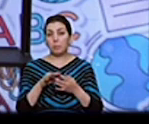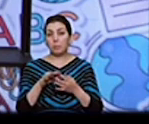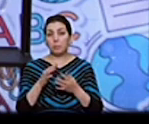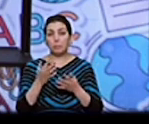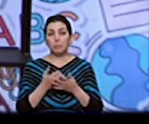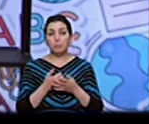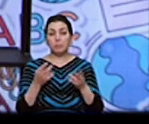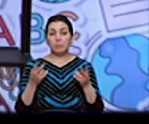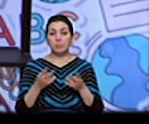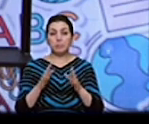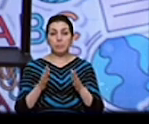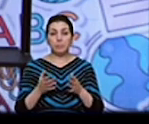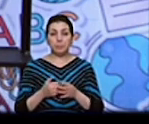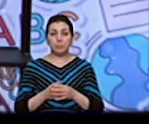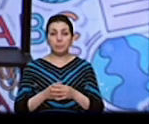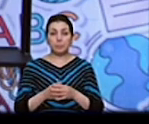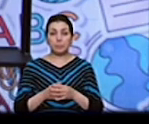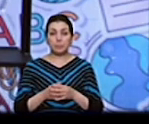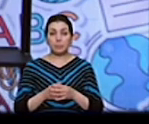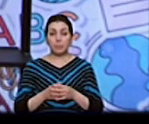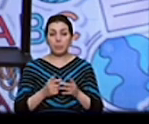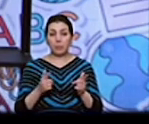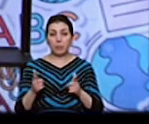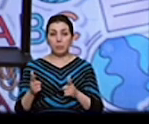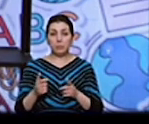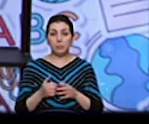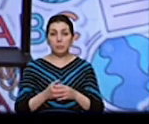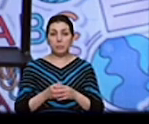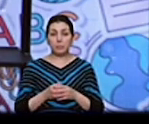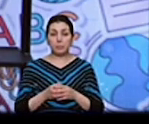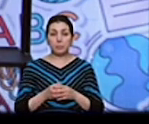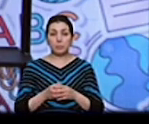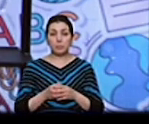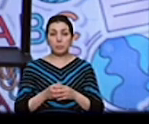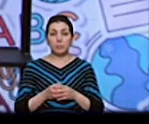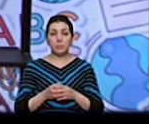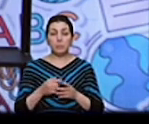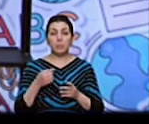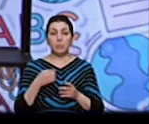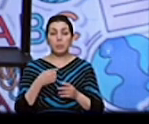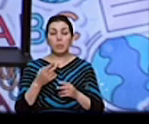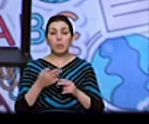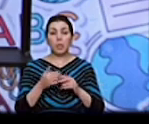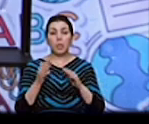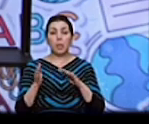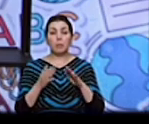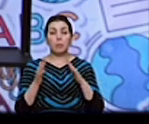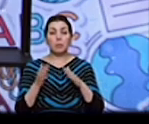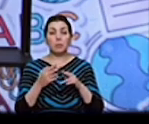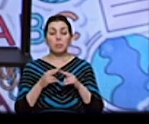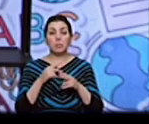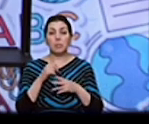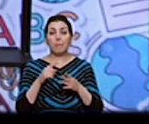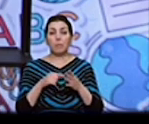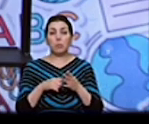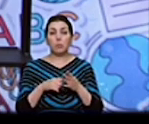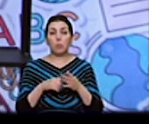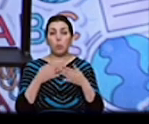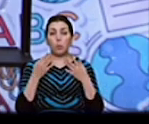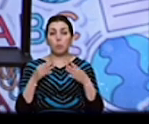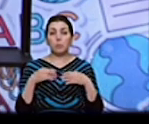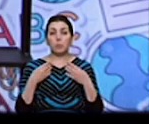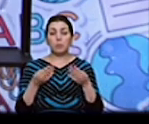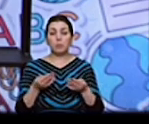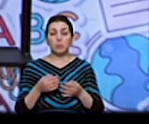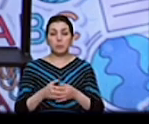javobni topishingiz kerak bo'ladi. Tayyormisiz? Unday bo'lsa, men sizlarga ketma-ketlikda savollarni